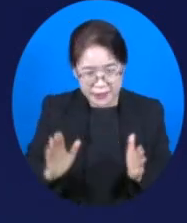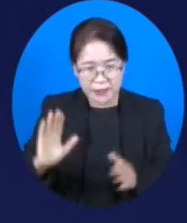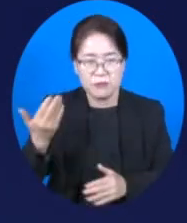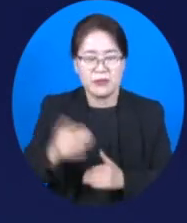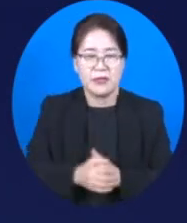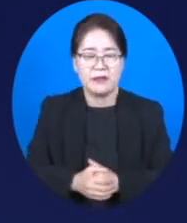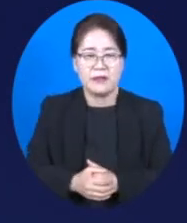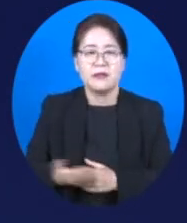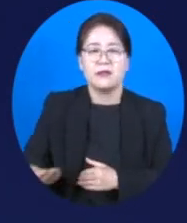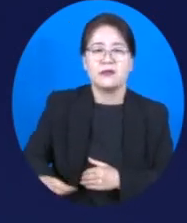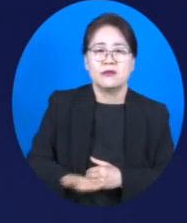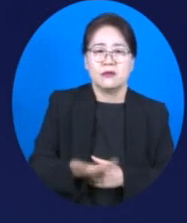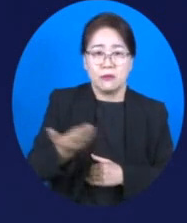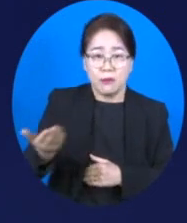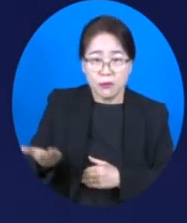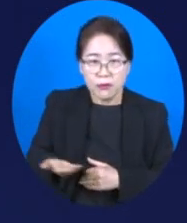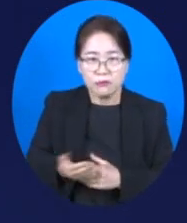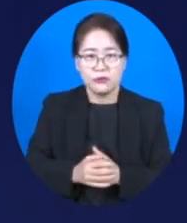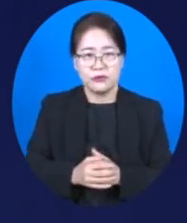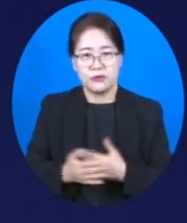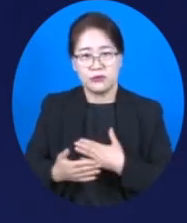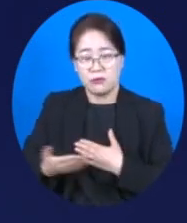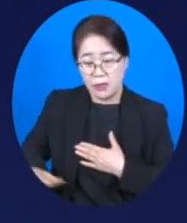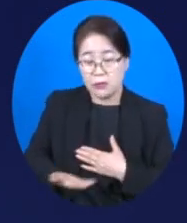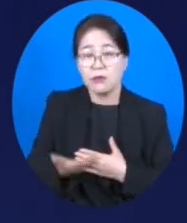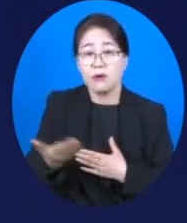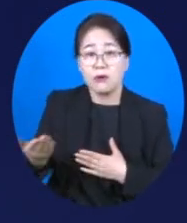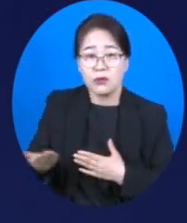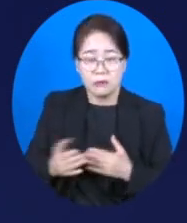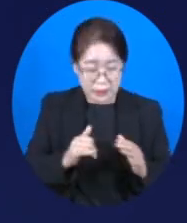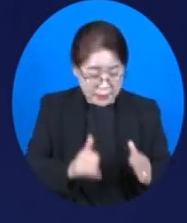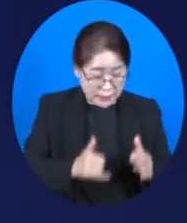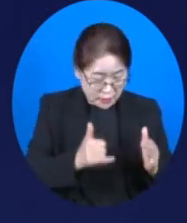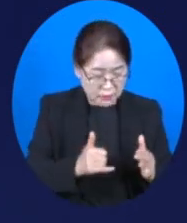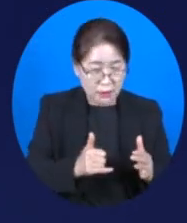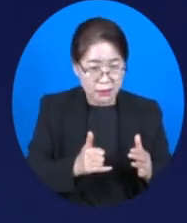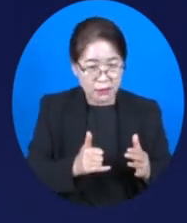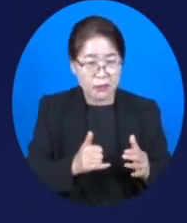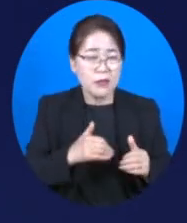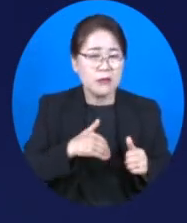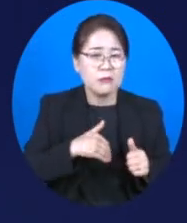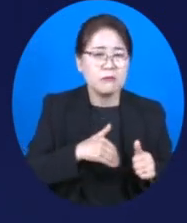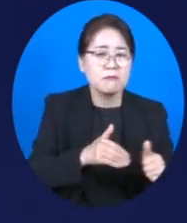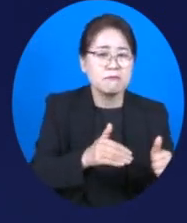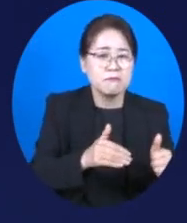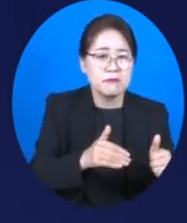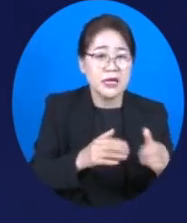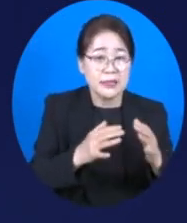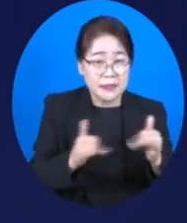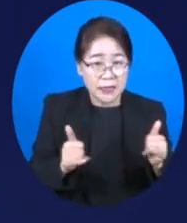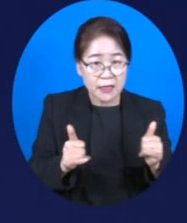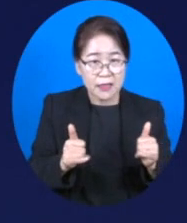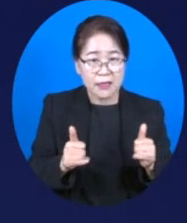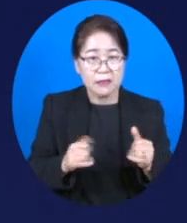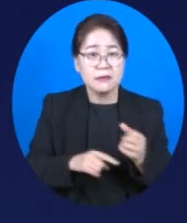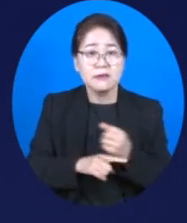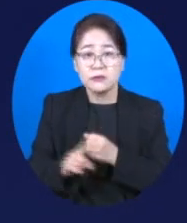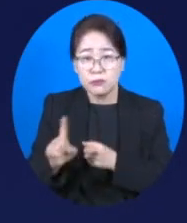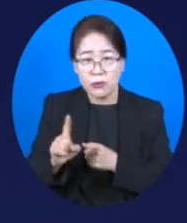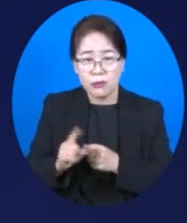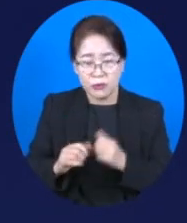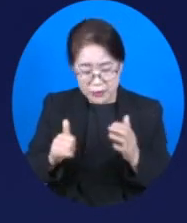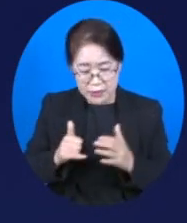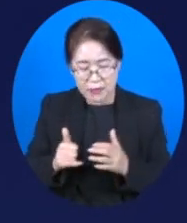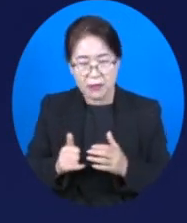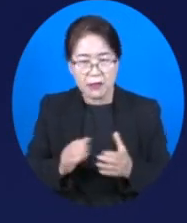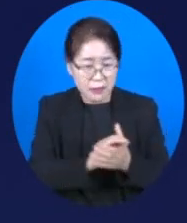성도 여러분, 저 여러분은 이 세상에 보냄을 받은 자입니다. 이 말은